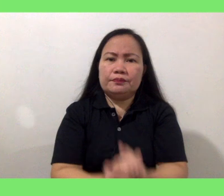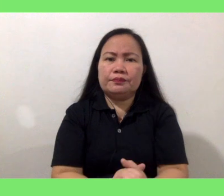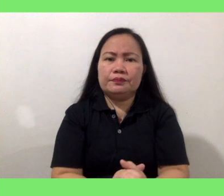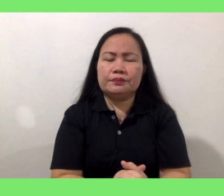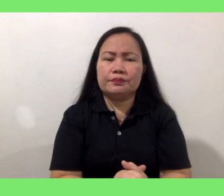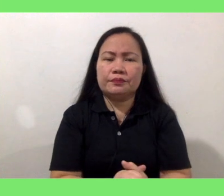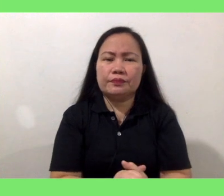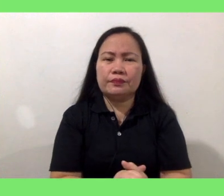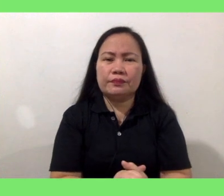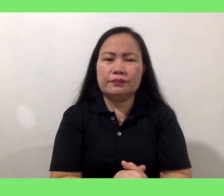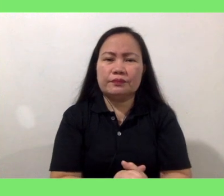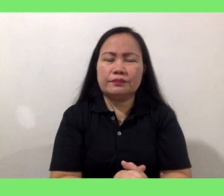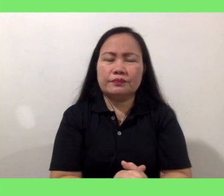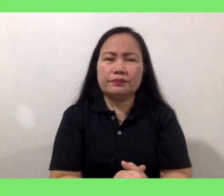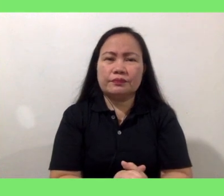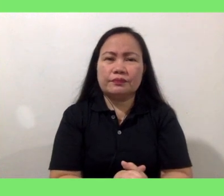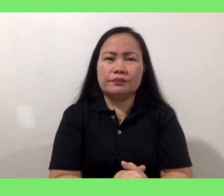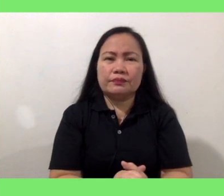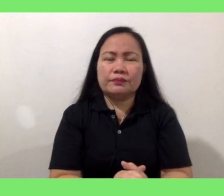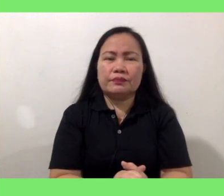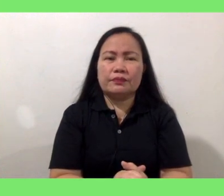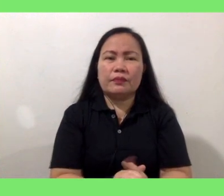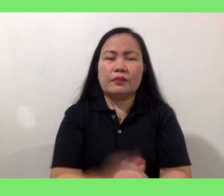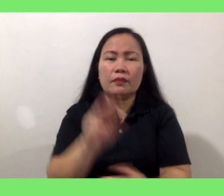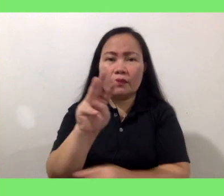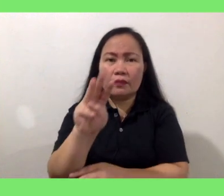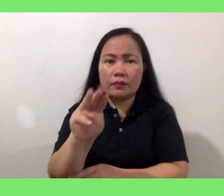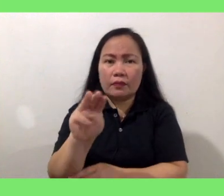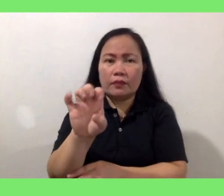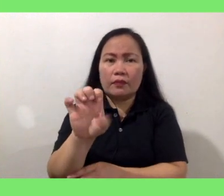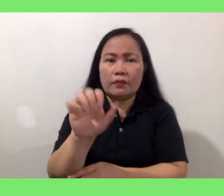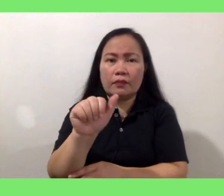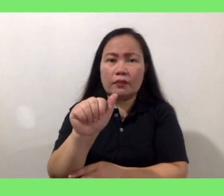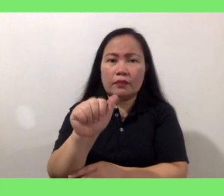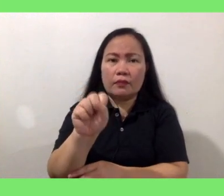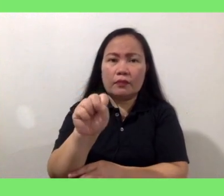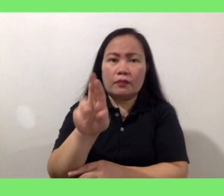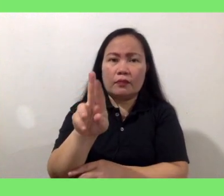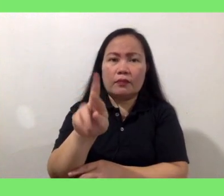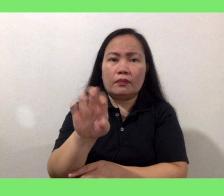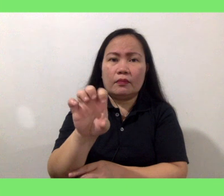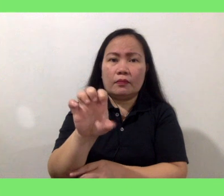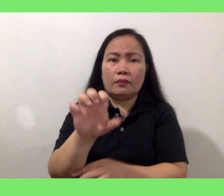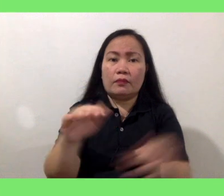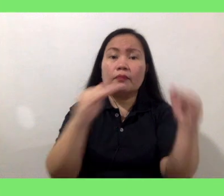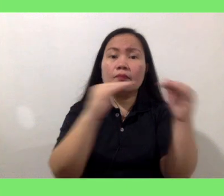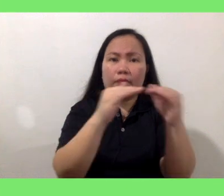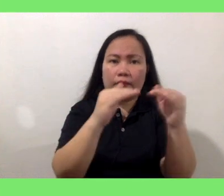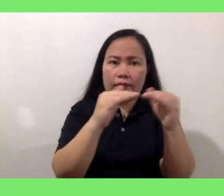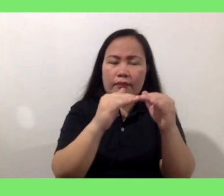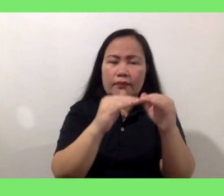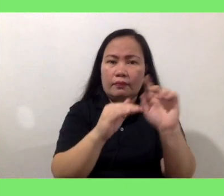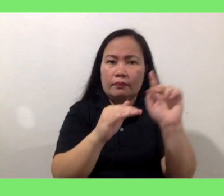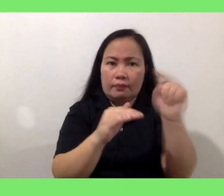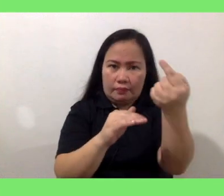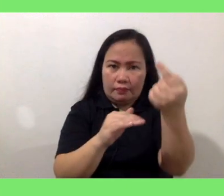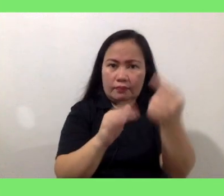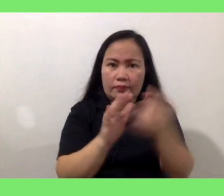ginagamit po natin siya kapag ang kinukuha natin ay measures. Kapag